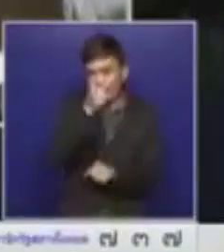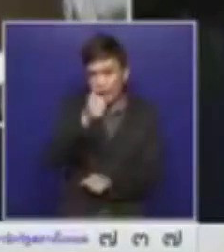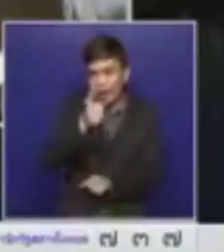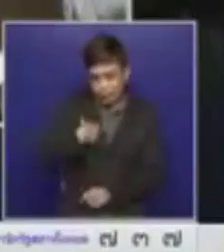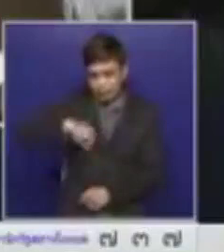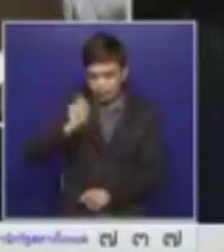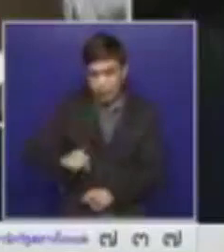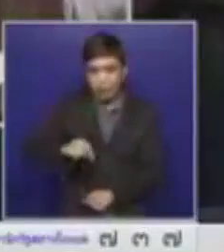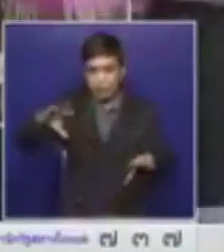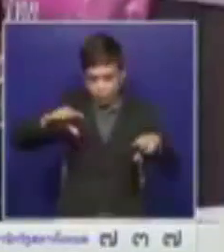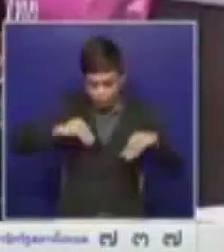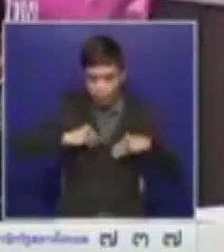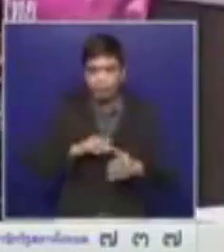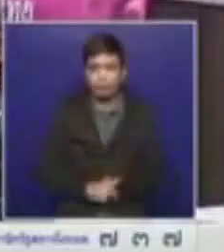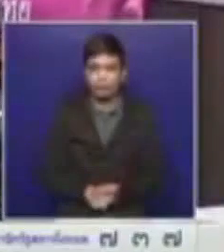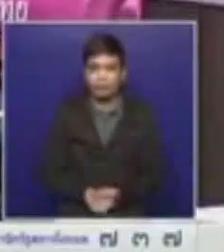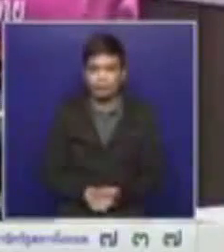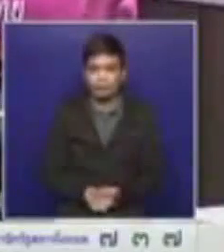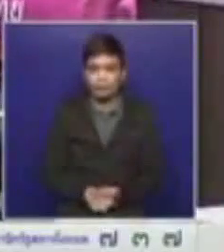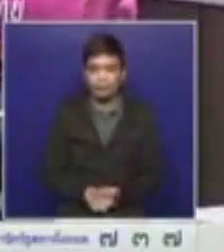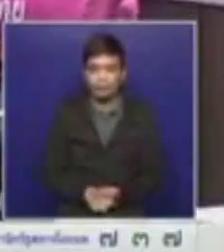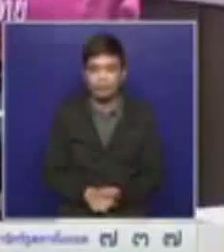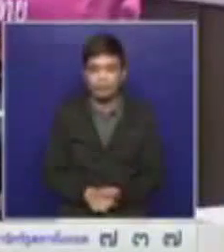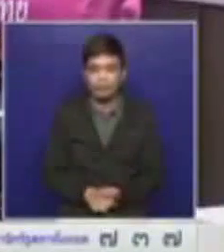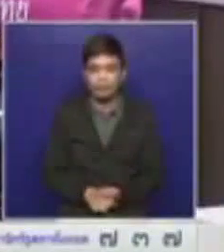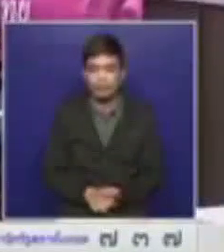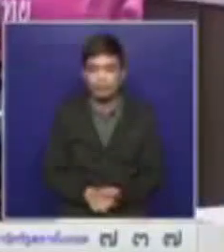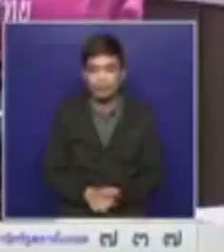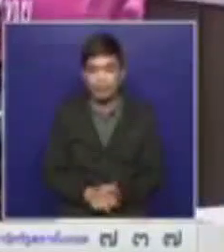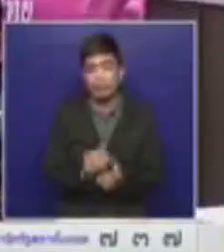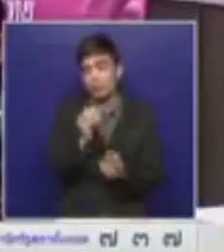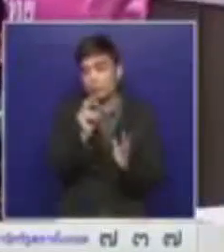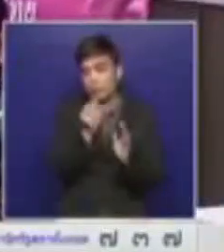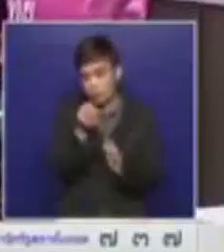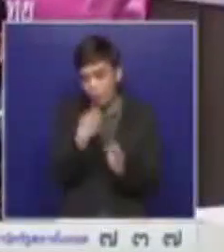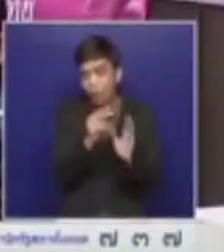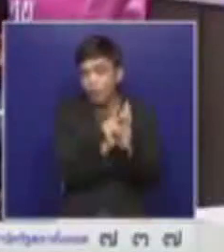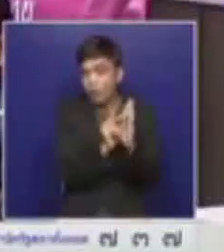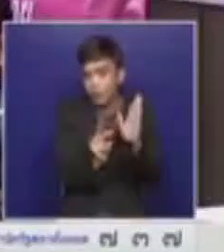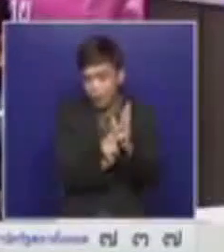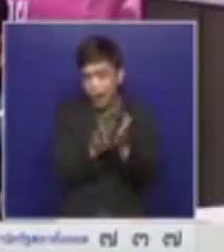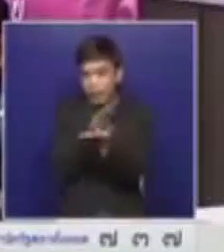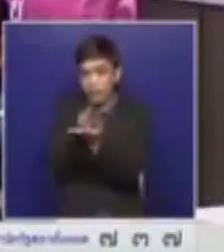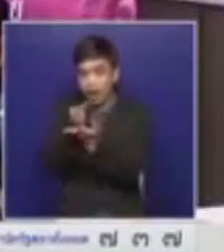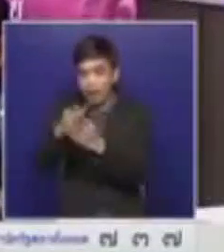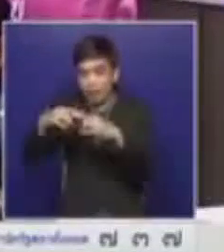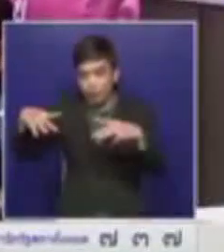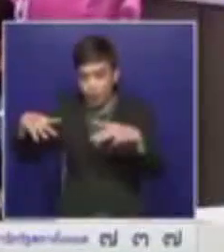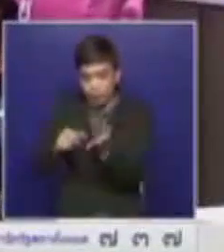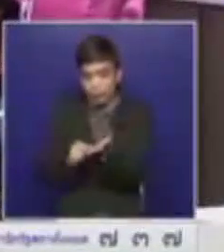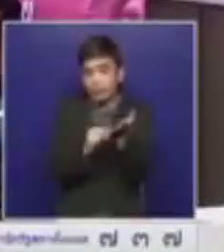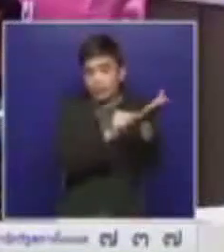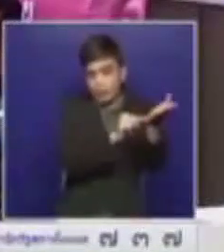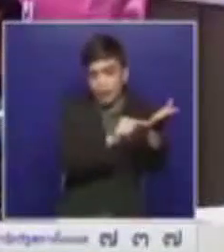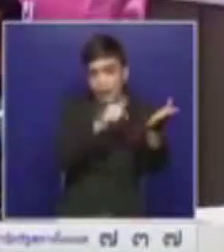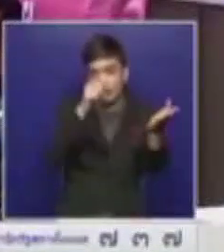ไม่มากแม้พรรคก้าวไกลจะมีคนบ้างแต่ประสบการณ์ความเคี่ยวในสภาก็ยังอ่อนไปส่วนพรรคเพื่อไทยซึ่งเป็นพรรคใหญ่แต่กลับอ่อนแอมากใน